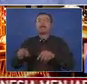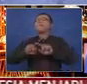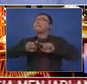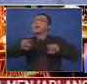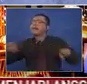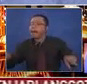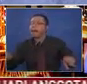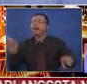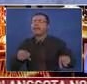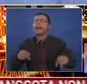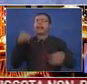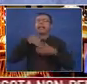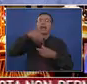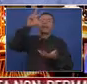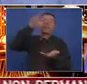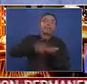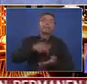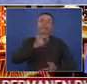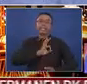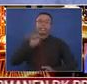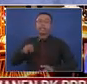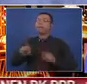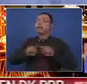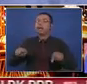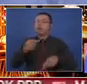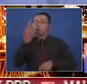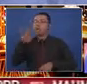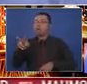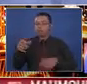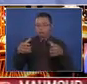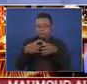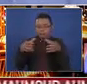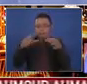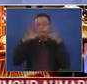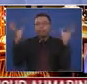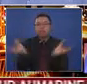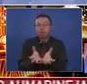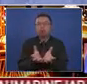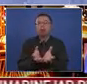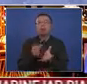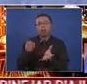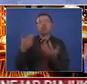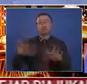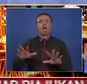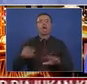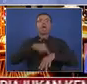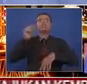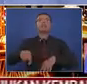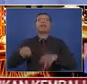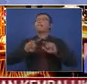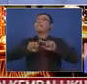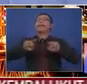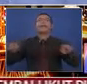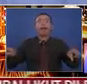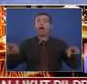beda dengan yang ada di dalam Kepres ini beda sekali kalau Anda lihat nya di Kepres itu ada bentuknya yang sekarang